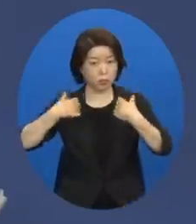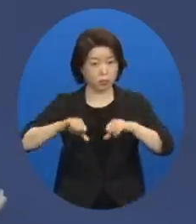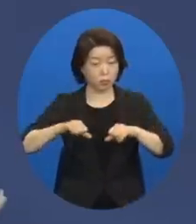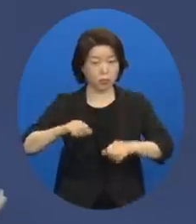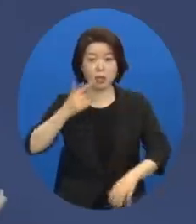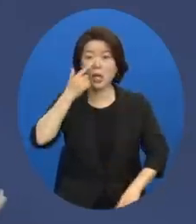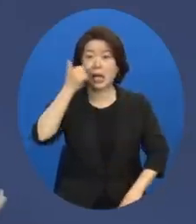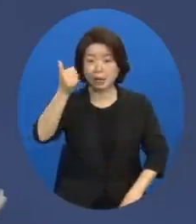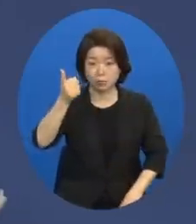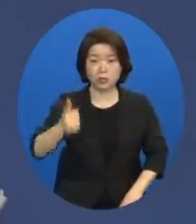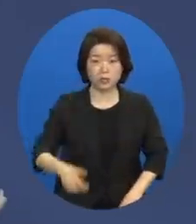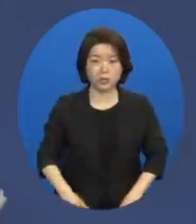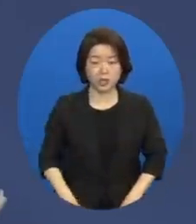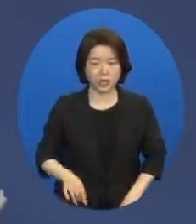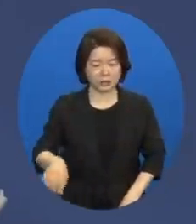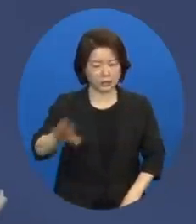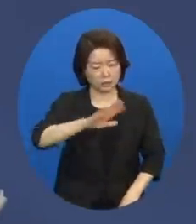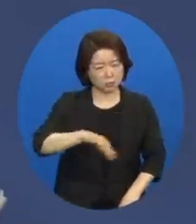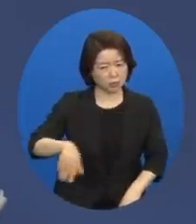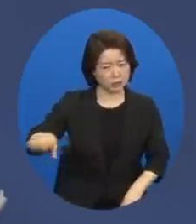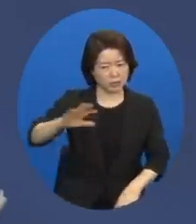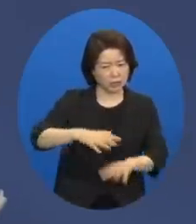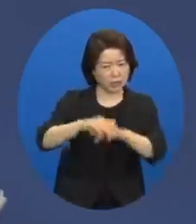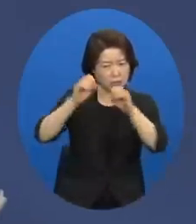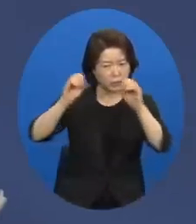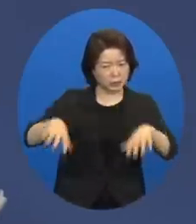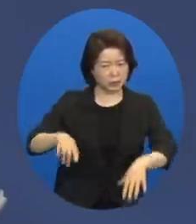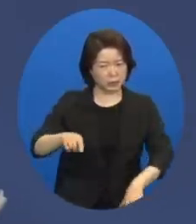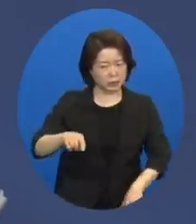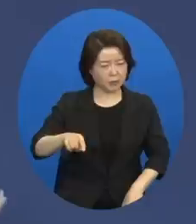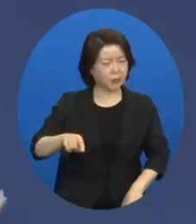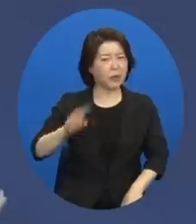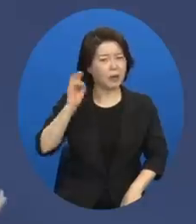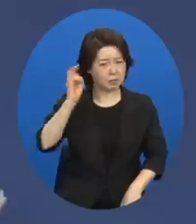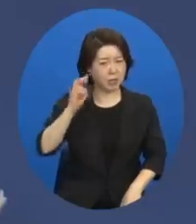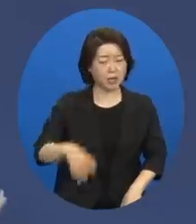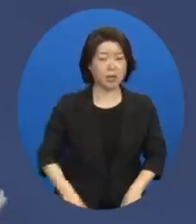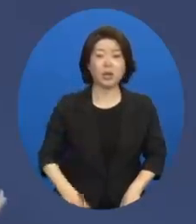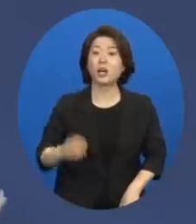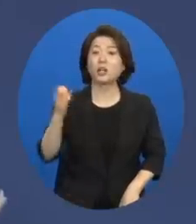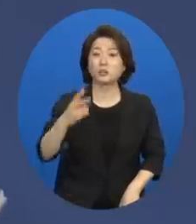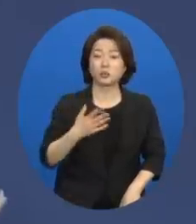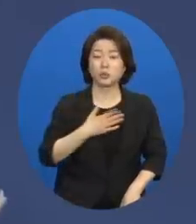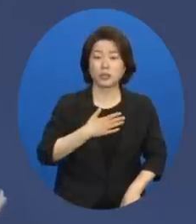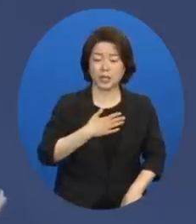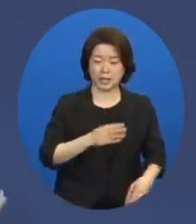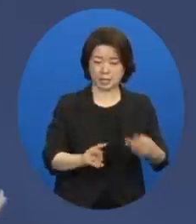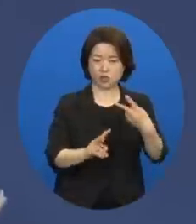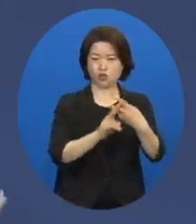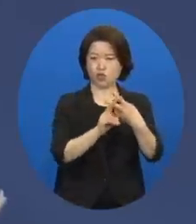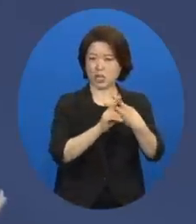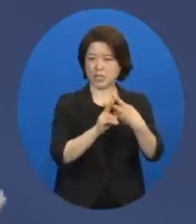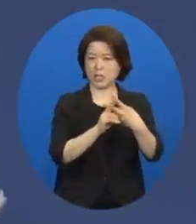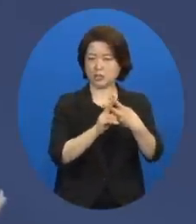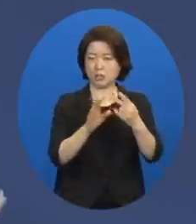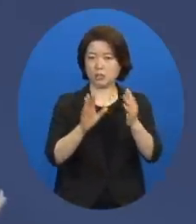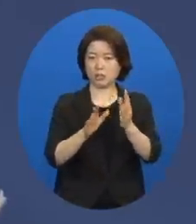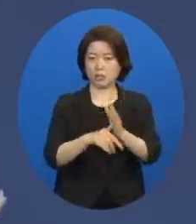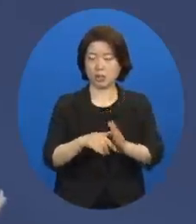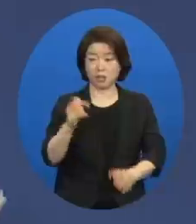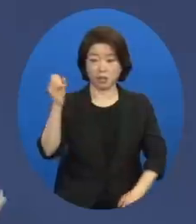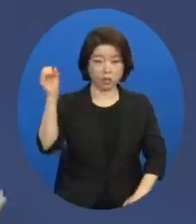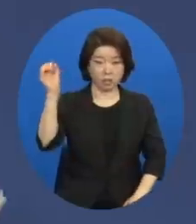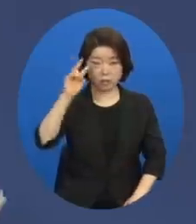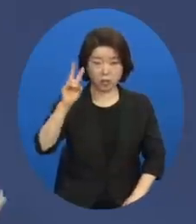아버지가 그 모든 게 아무것도 도움이 안 되시나 봐요. 그리고 저 중학교 2학년 때 비명